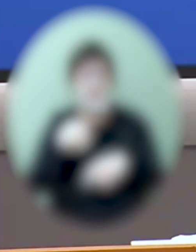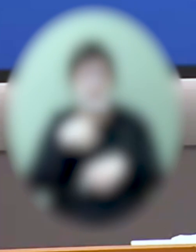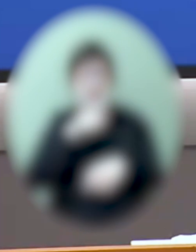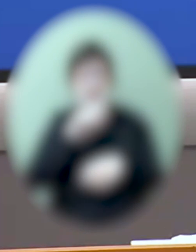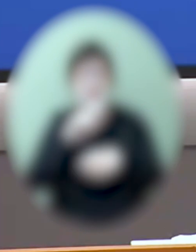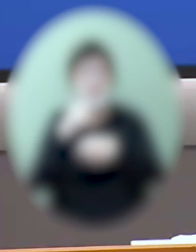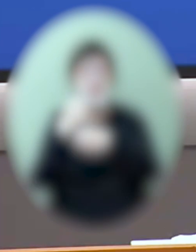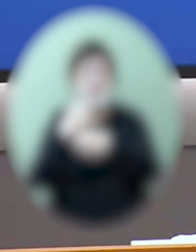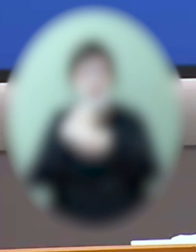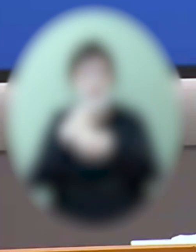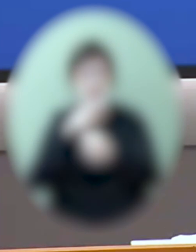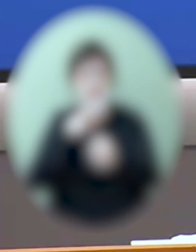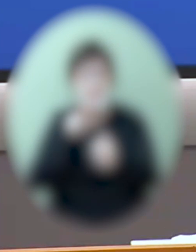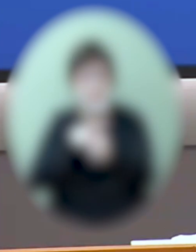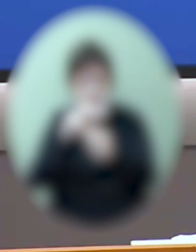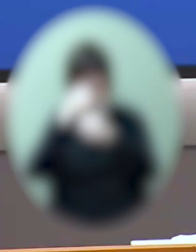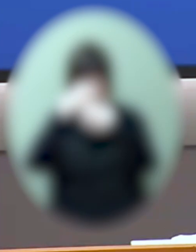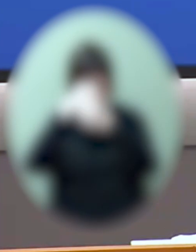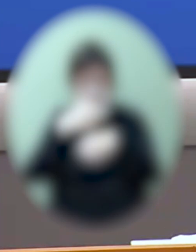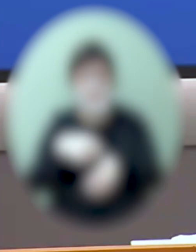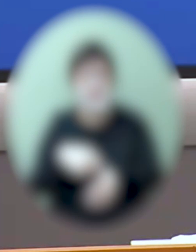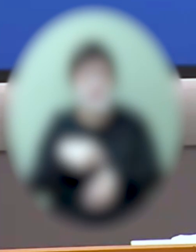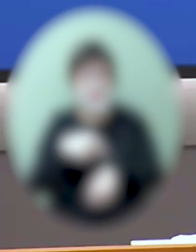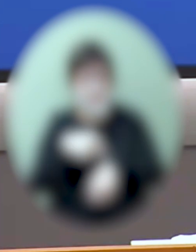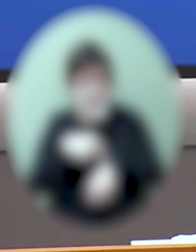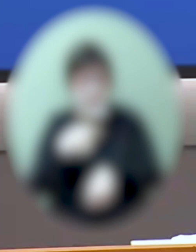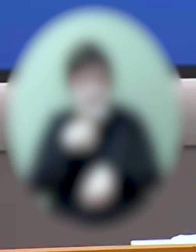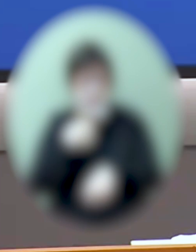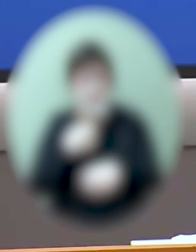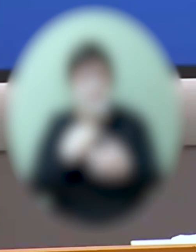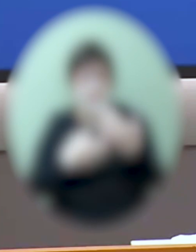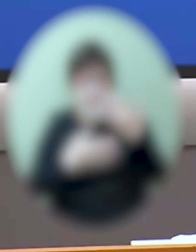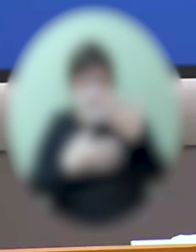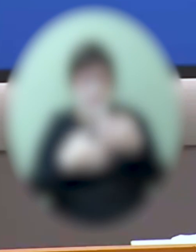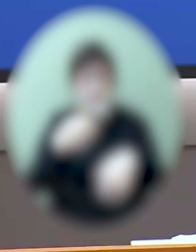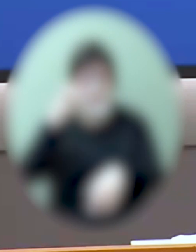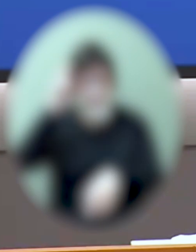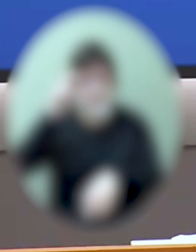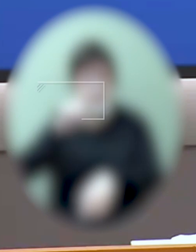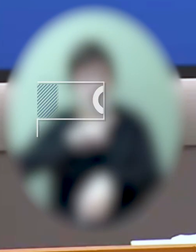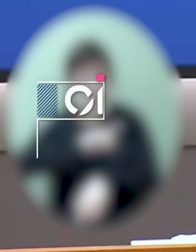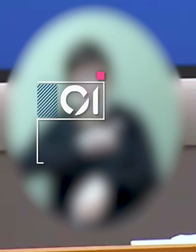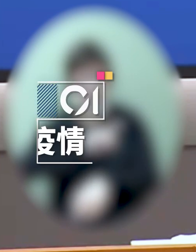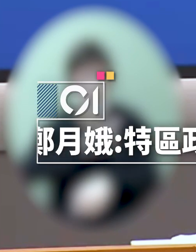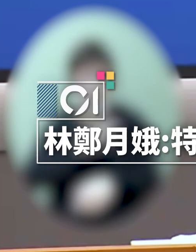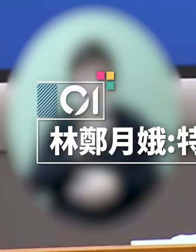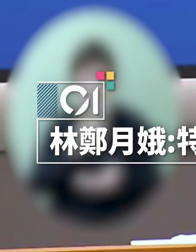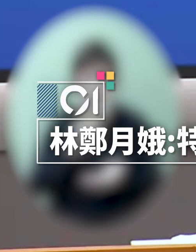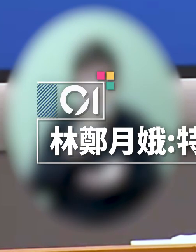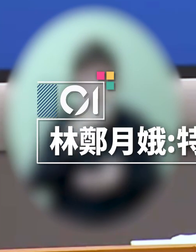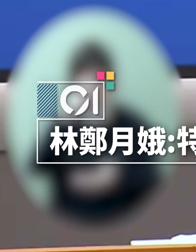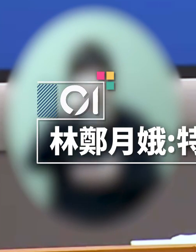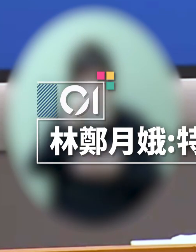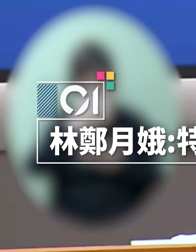評估，都要看埋那個專家怎樣看和那個疫情的發展。我覺得已經去到這個階段呢，